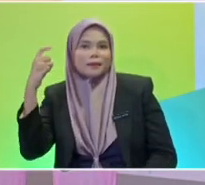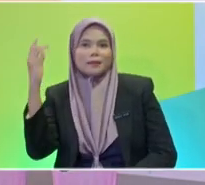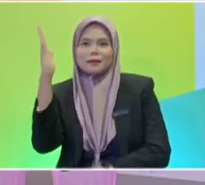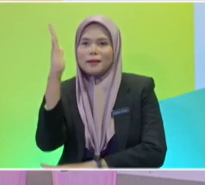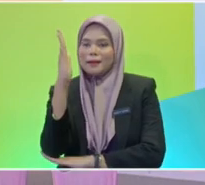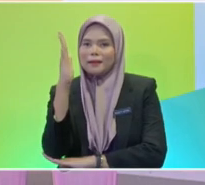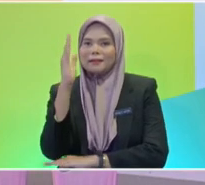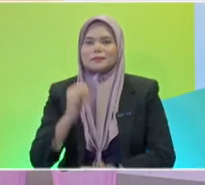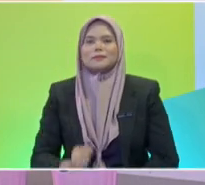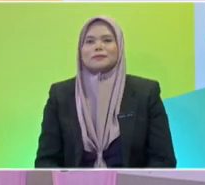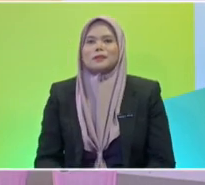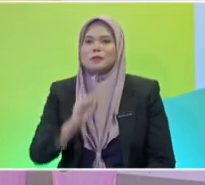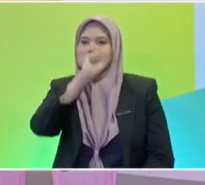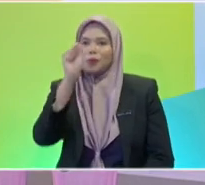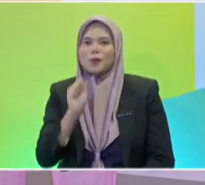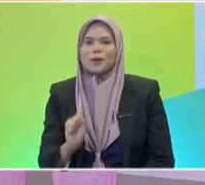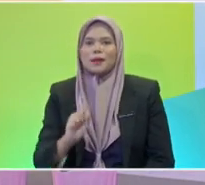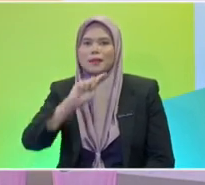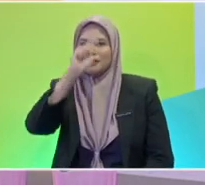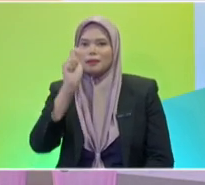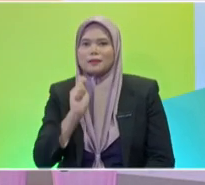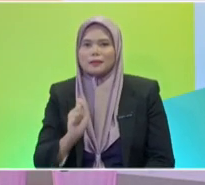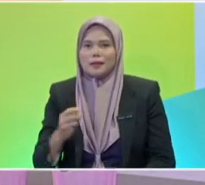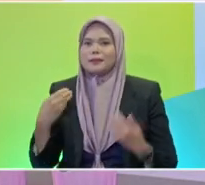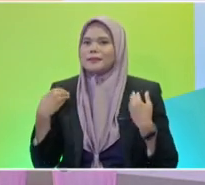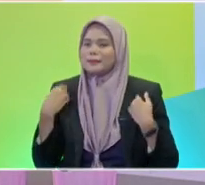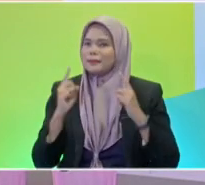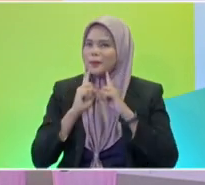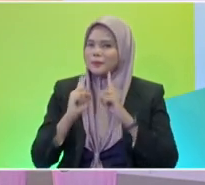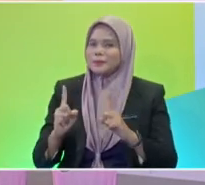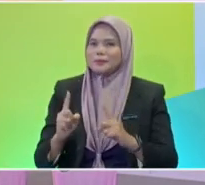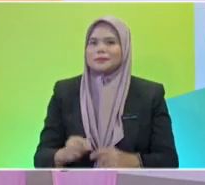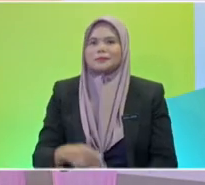soal dan ditanya ada jawabnya jawab